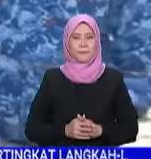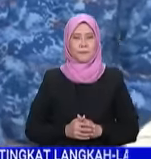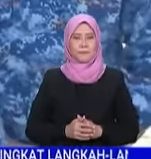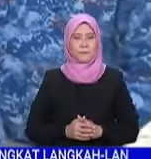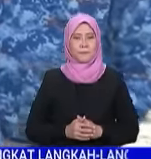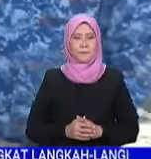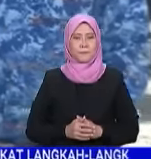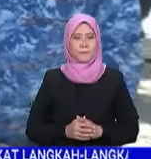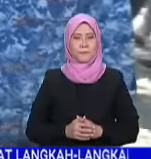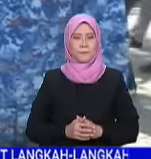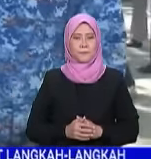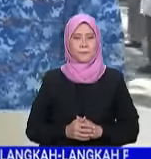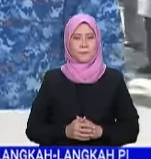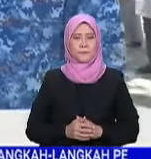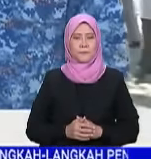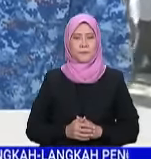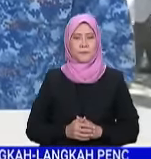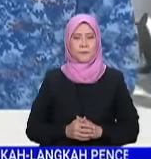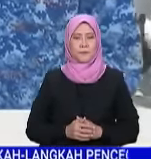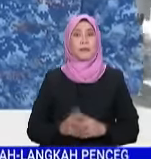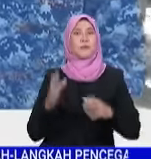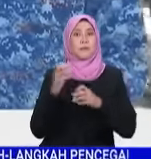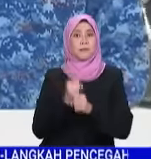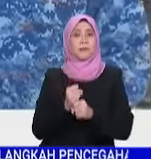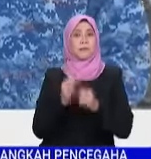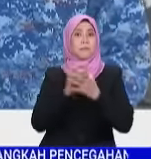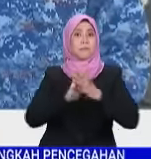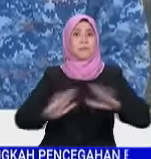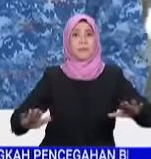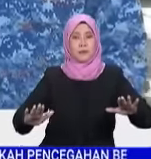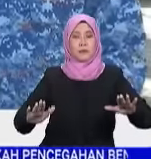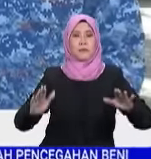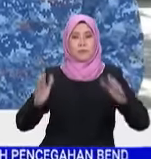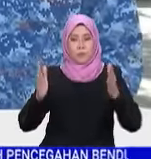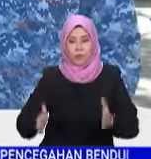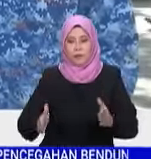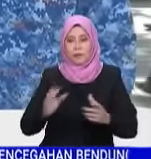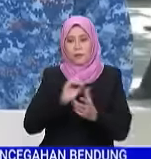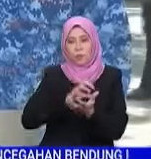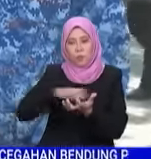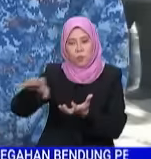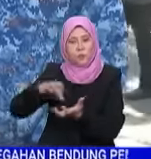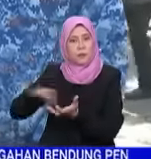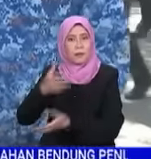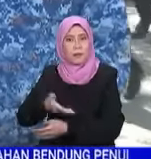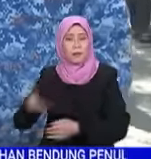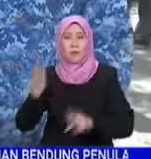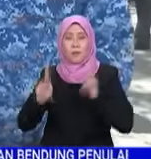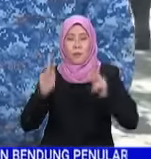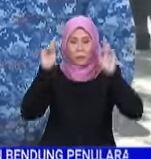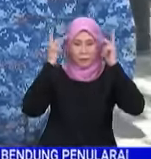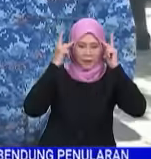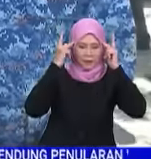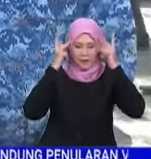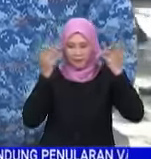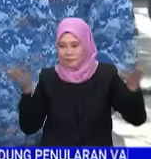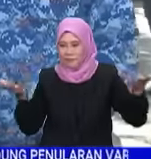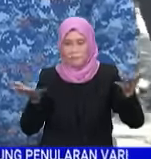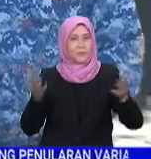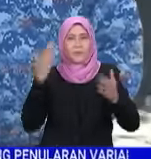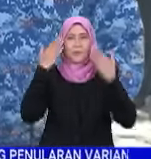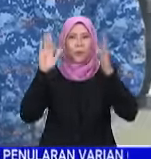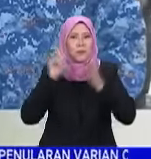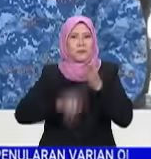bencana dapat menyelamatkan banyak kehilangan nyawa dan juga kerosakan harta benda kalau kita panik kita tak tahu apa tindakan nak